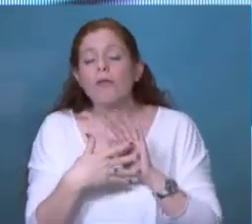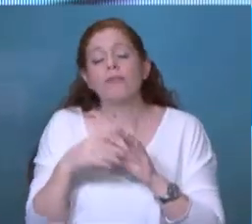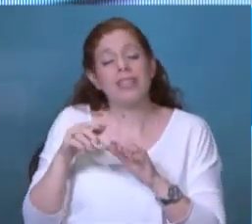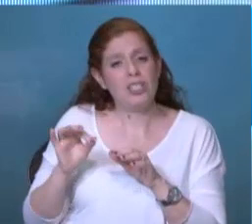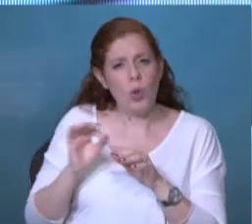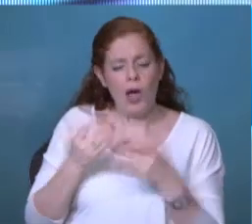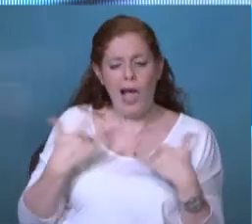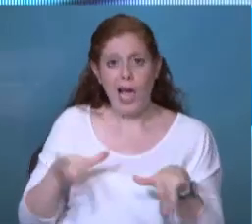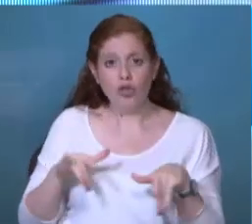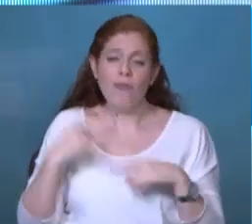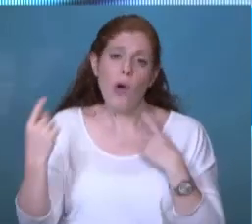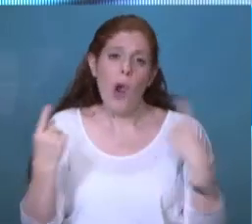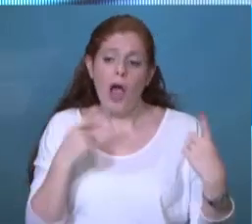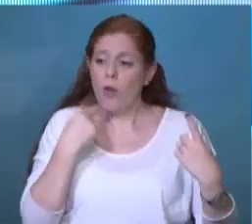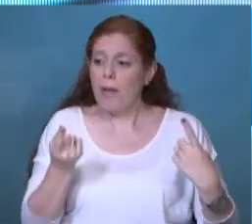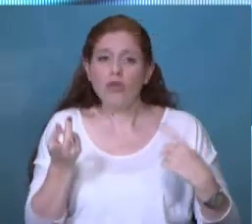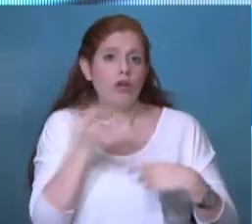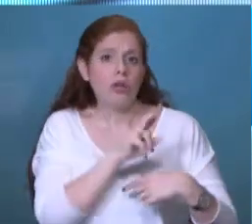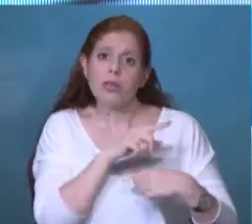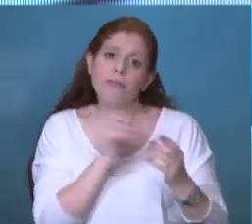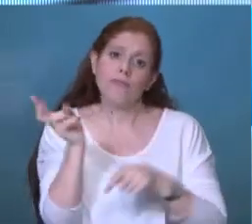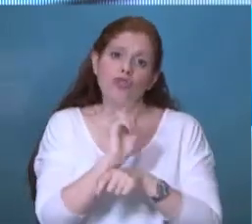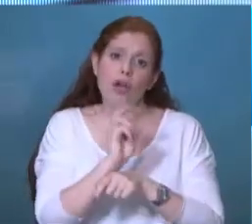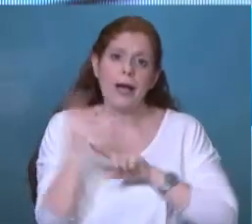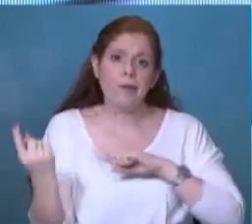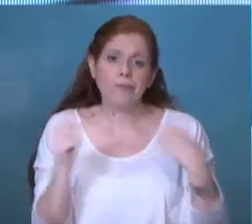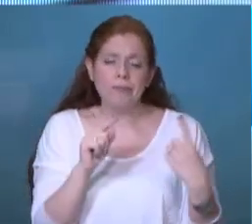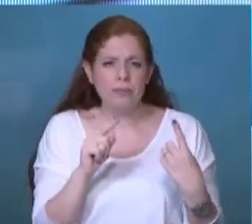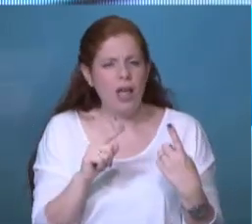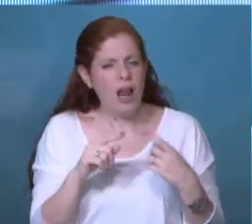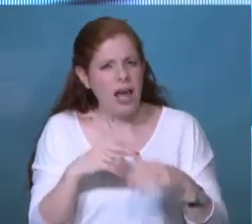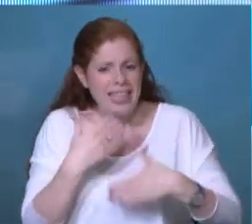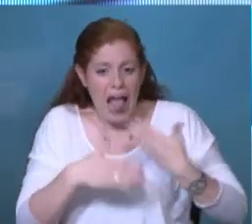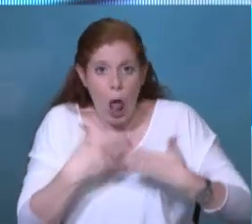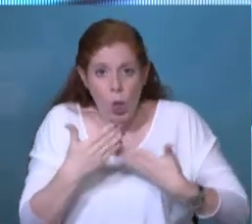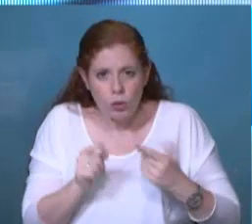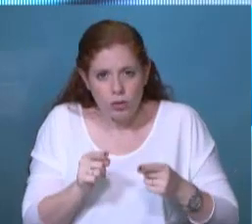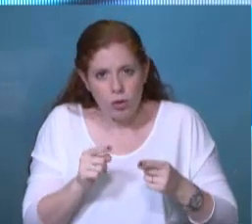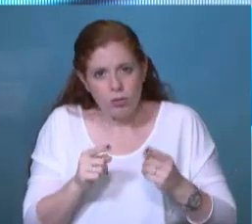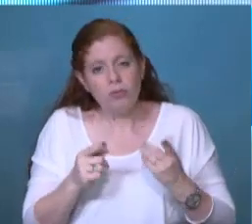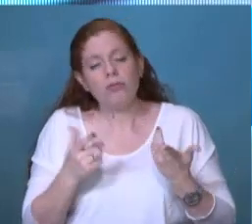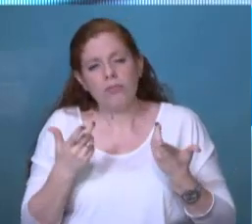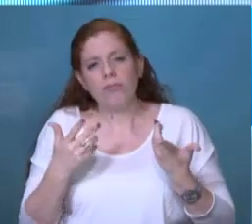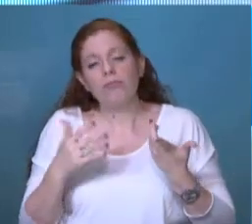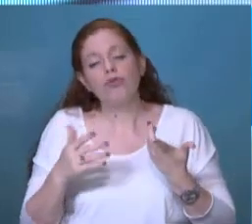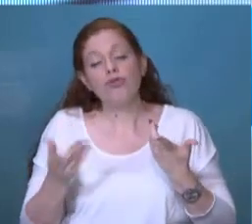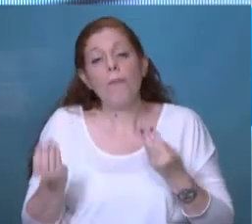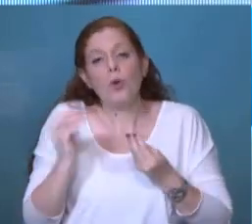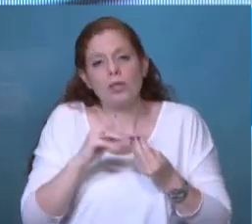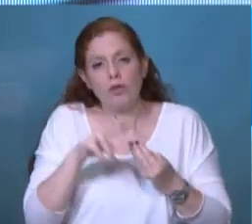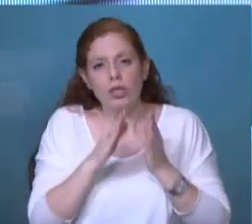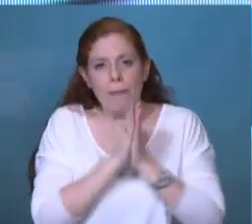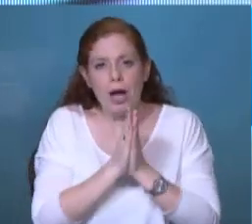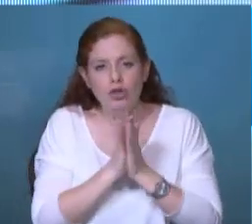אחד מהצדדים טוען שהשני לא אומר אמת. על ההתנהלות הפתלתלה שמעליה כמובן מרחפת בקשתו של נתניהו לדחות את